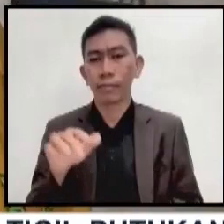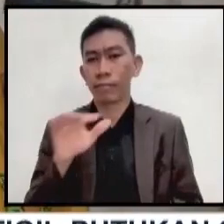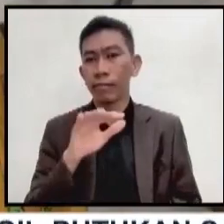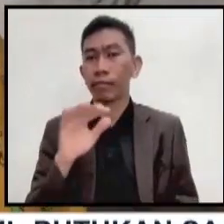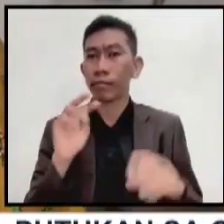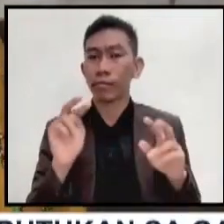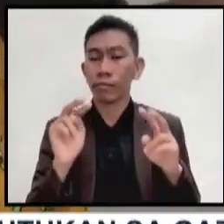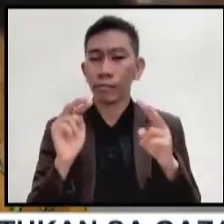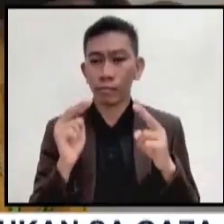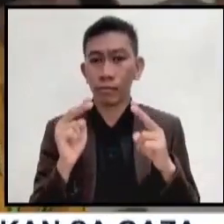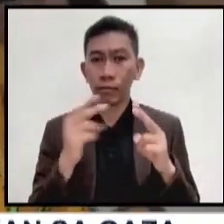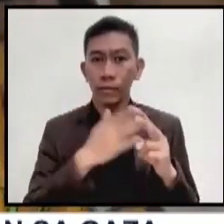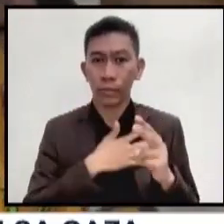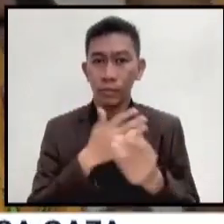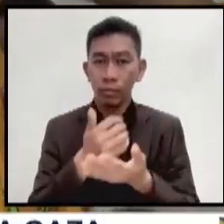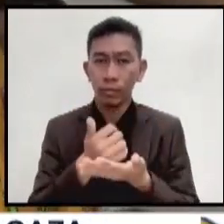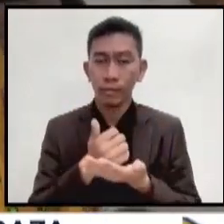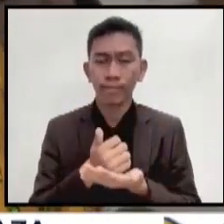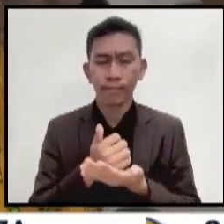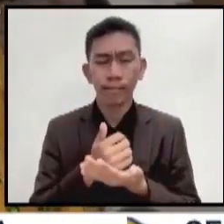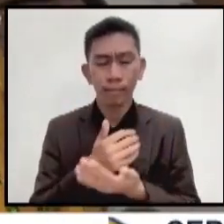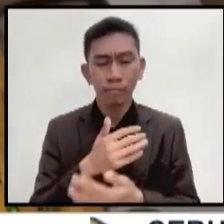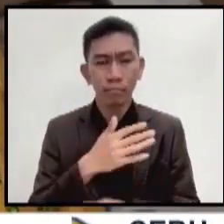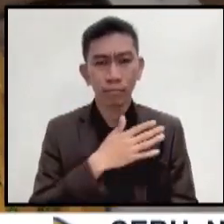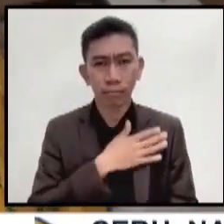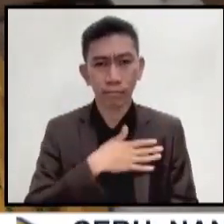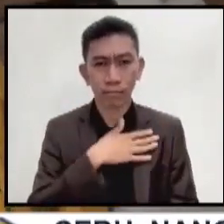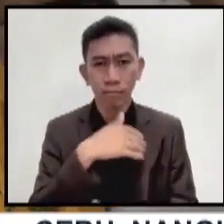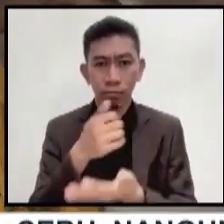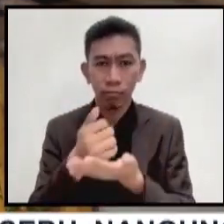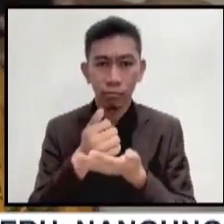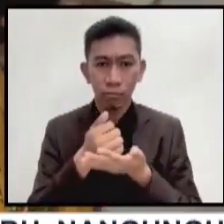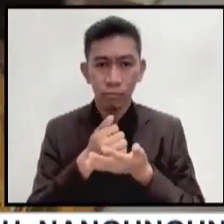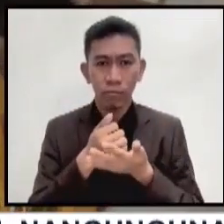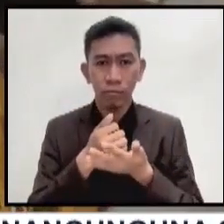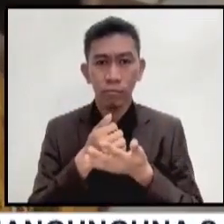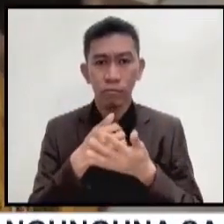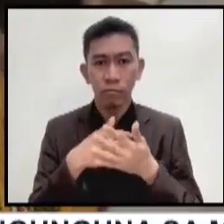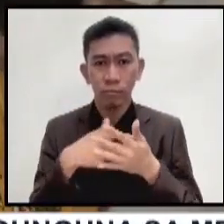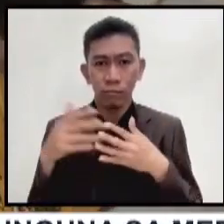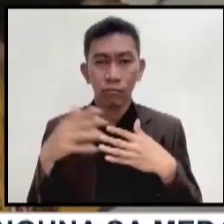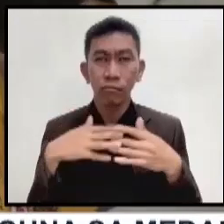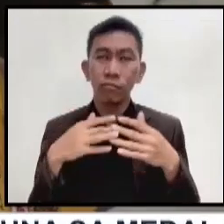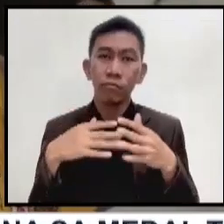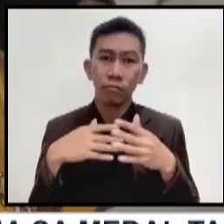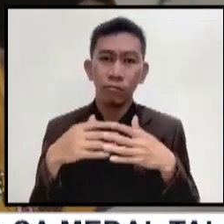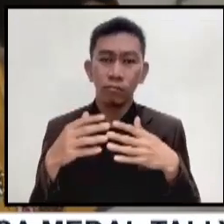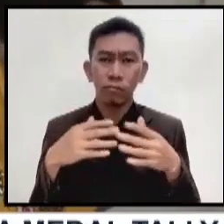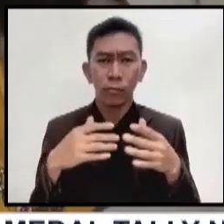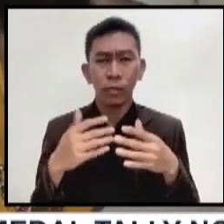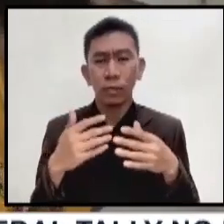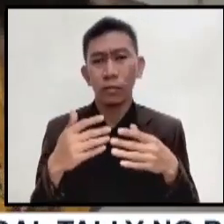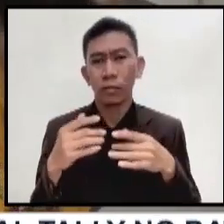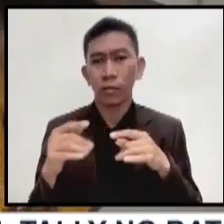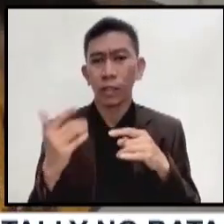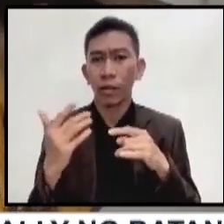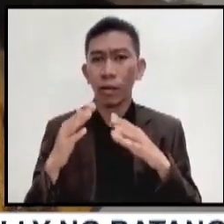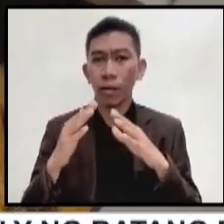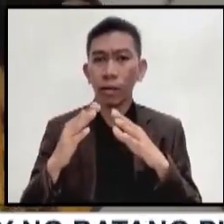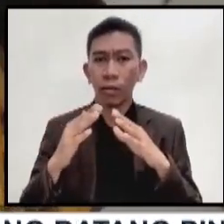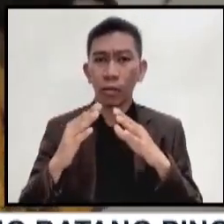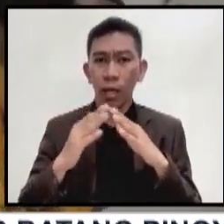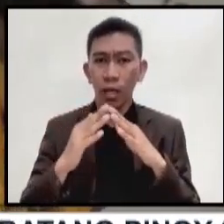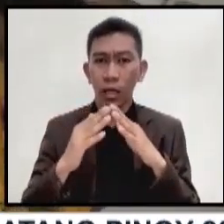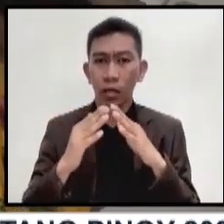ng tulong. Kahit yung mapagawa lang papano yung bahay ko, masaya na ako. Na